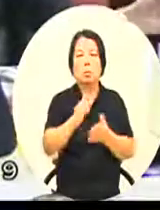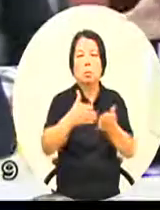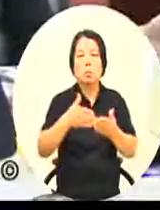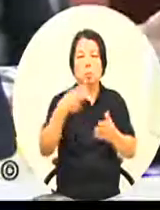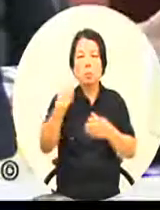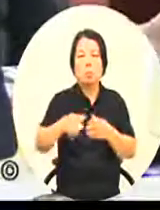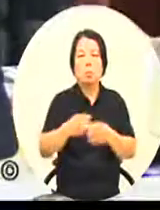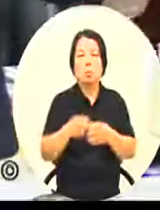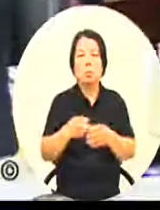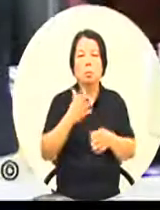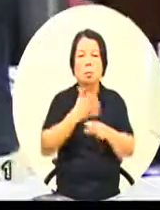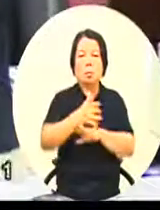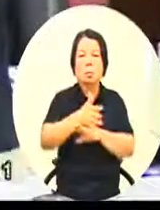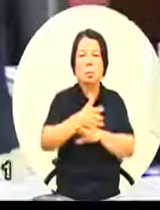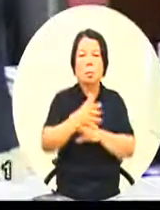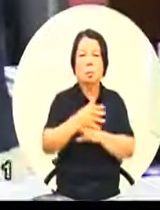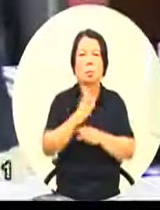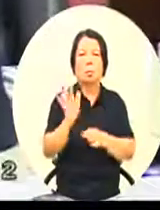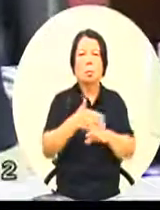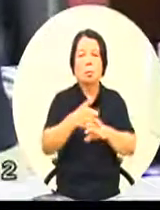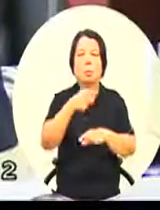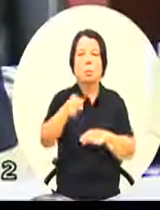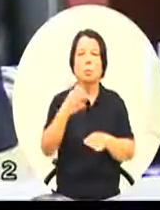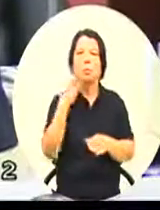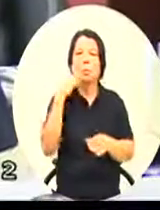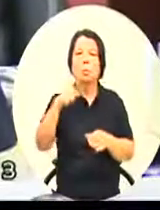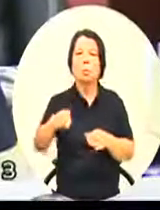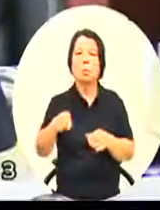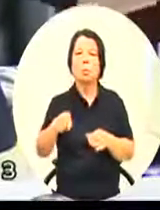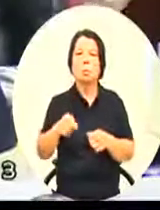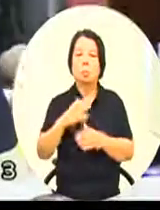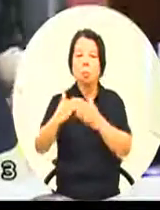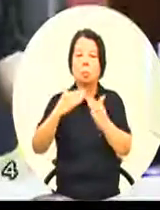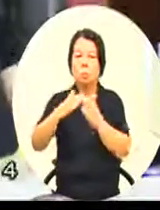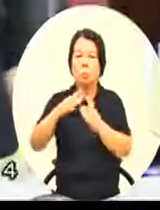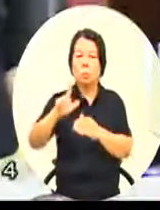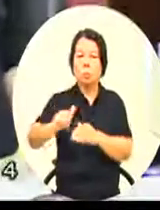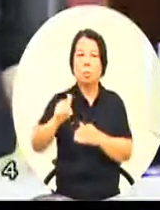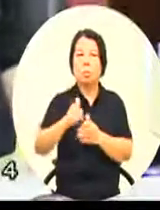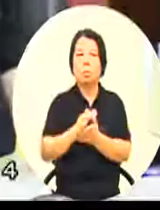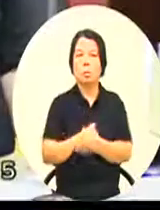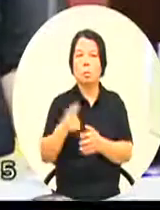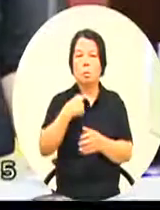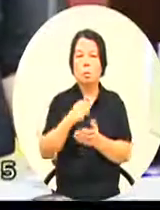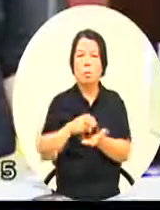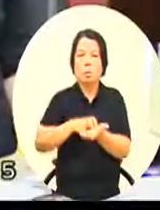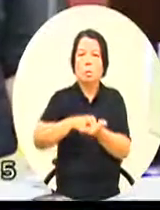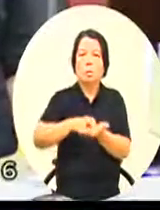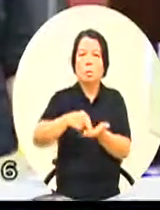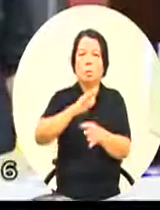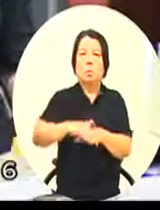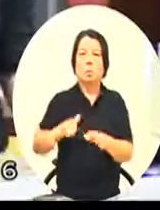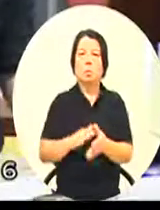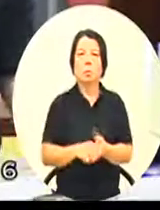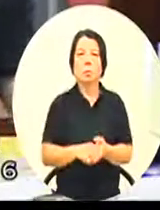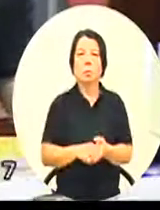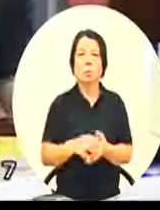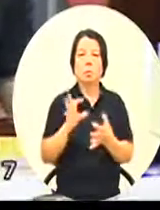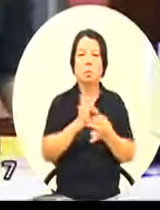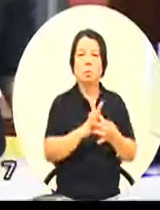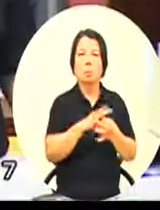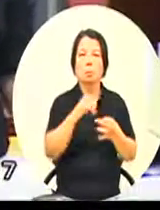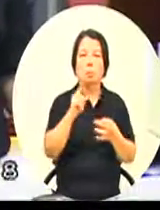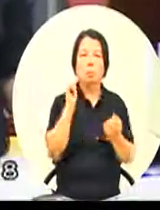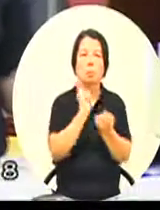再超一次，但是被超到的那一个学校的老师，他们就错了一档。所以呢，我觉得这个